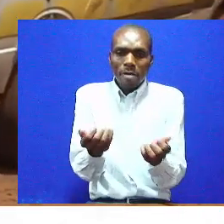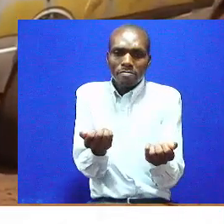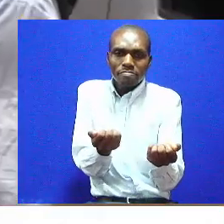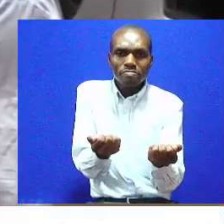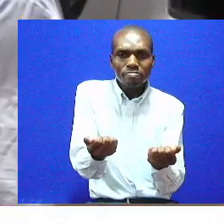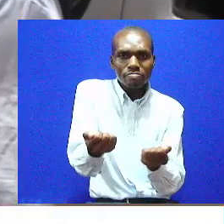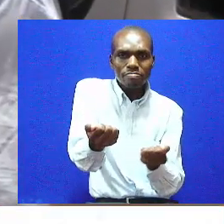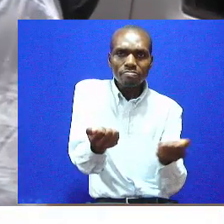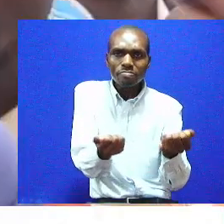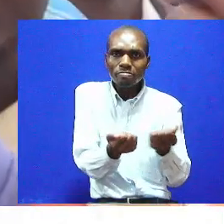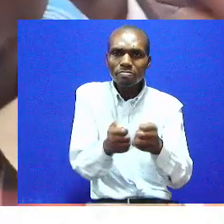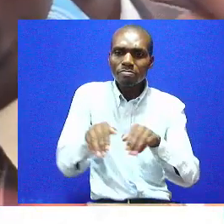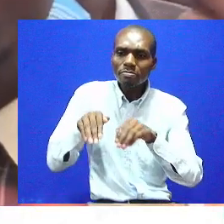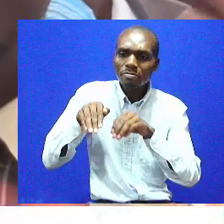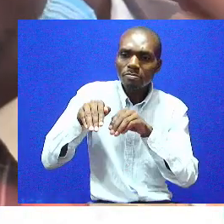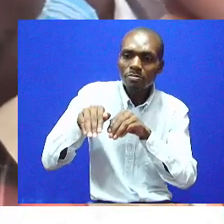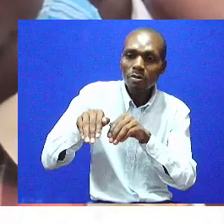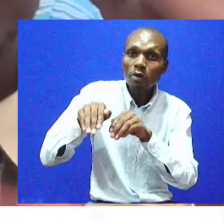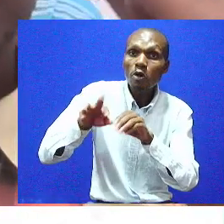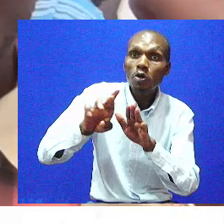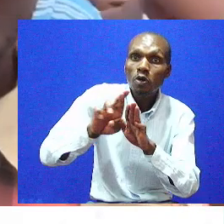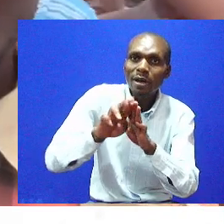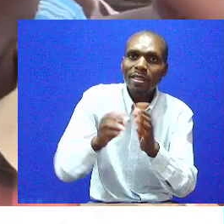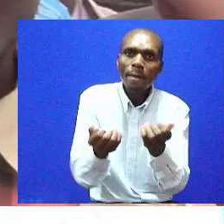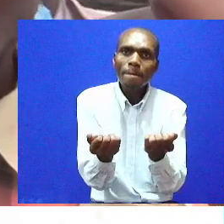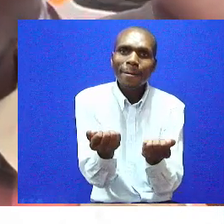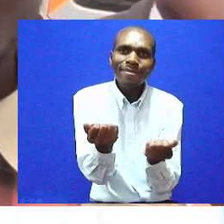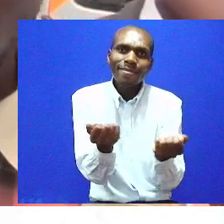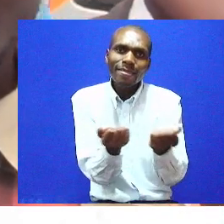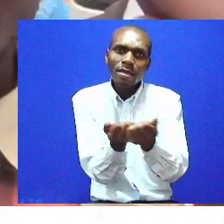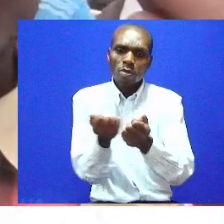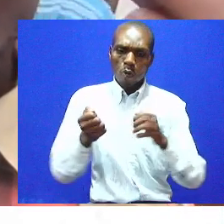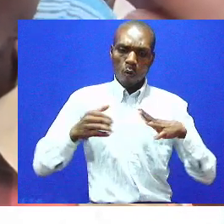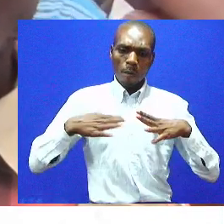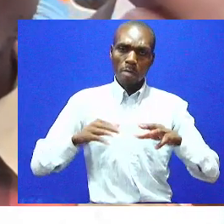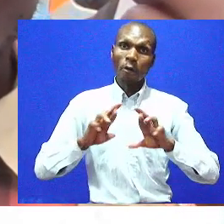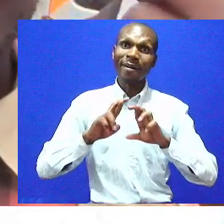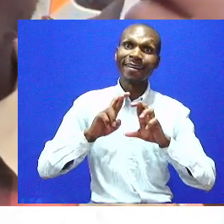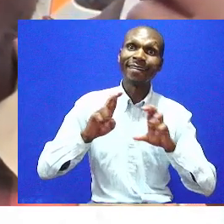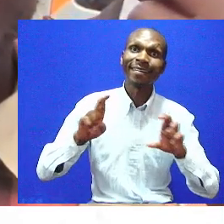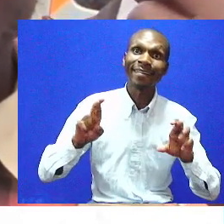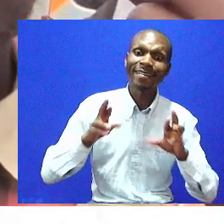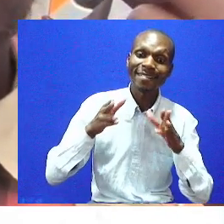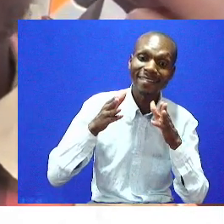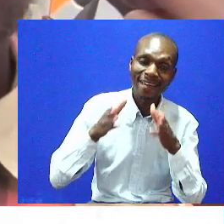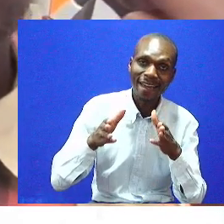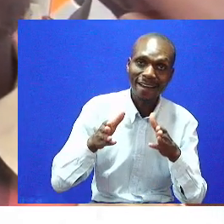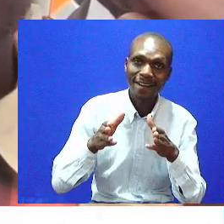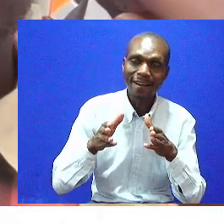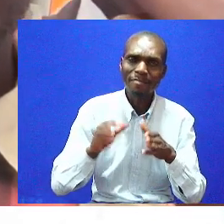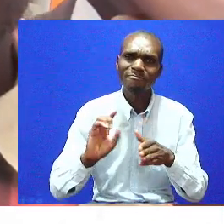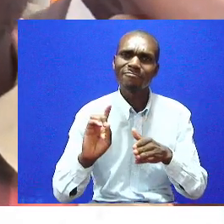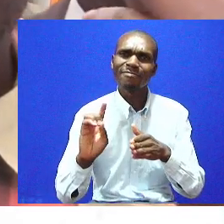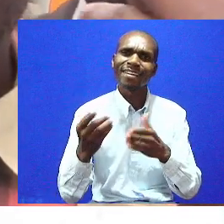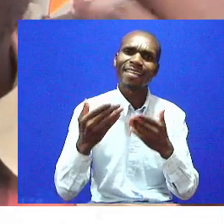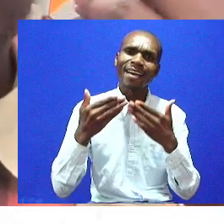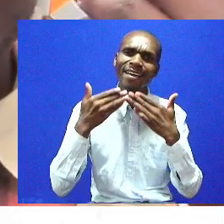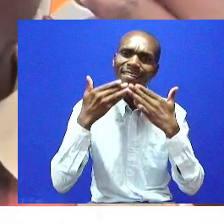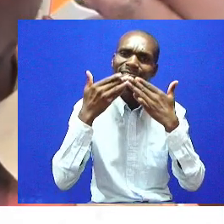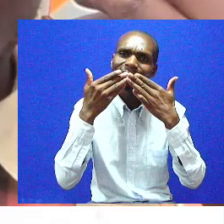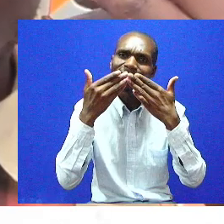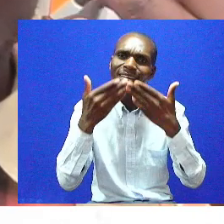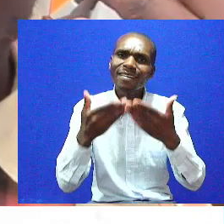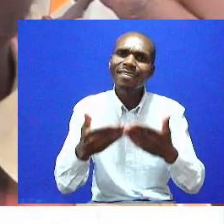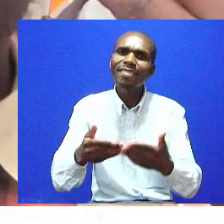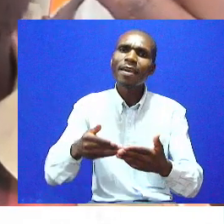marawa nkobu watu wale. Watu wa matatu. Tumechipanga kwanza na shukuru managers wote wa